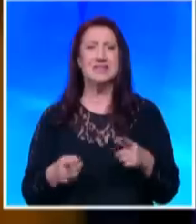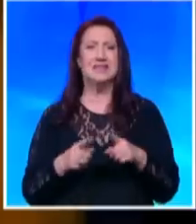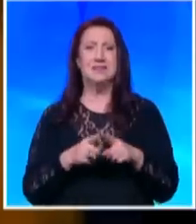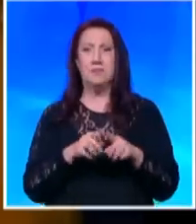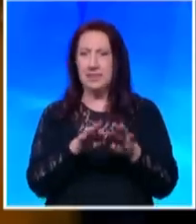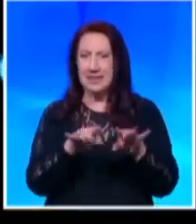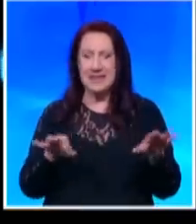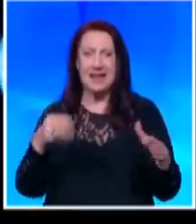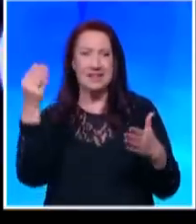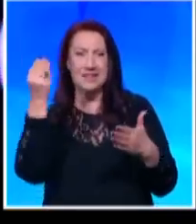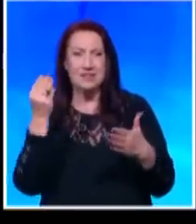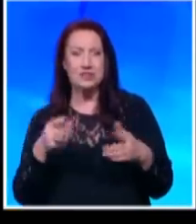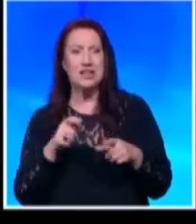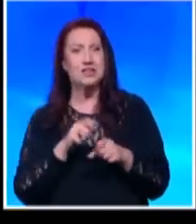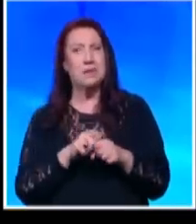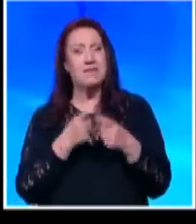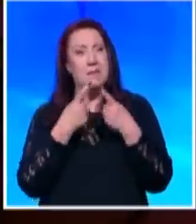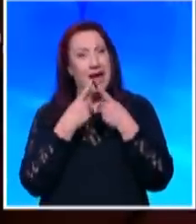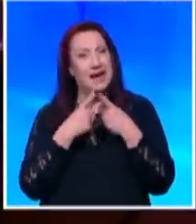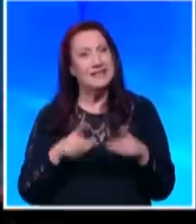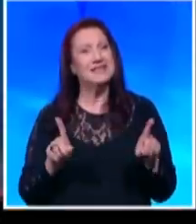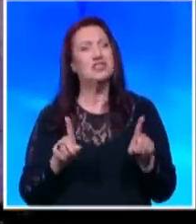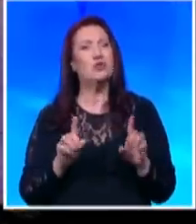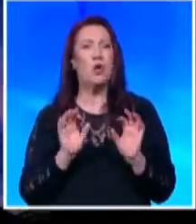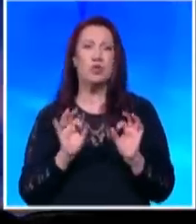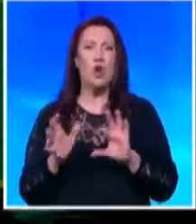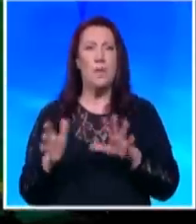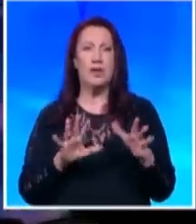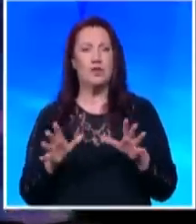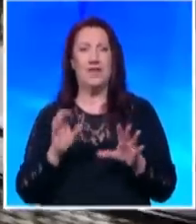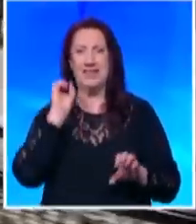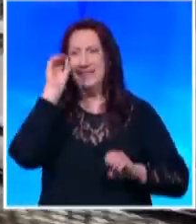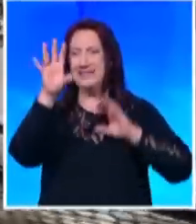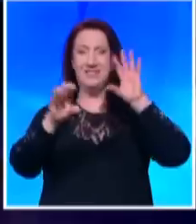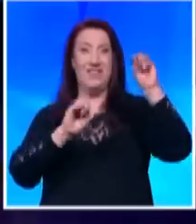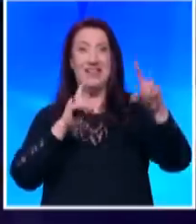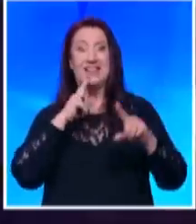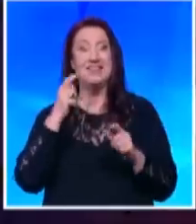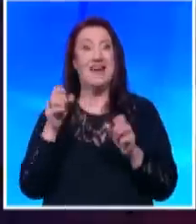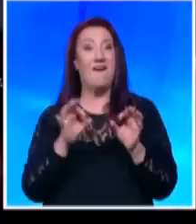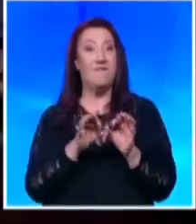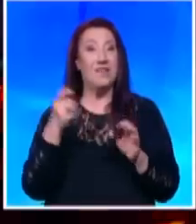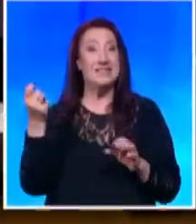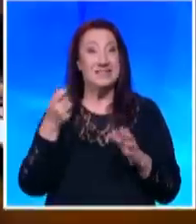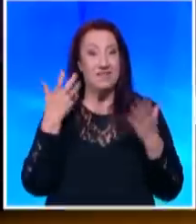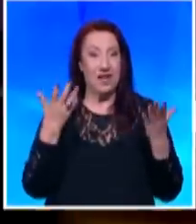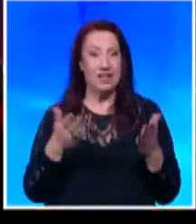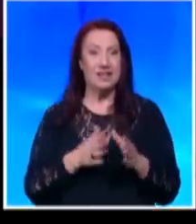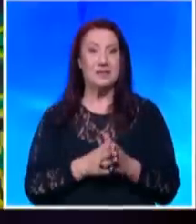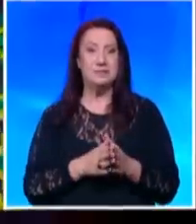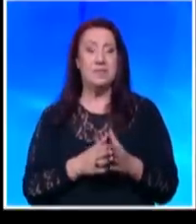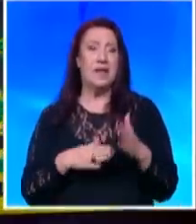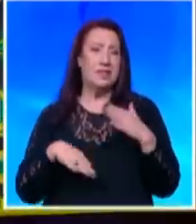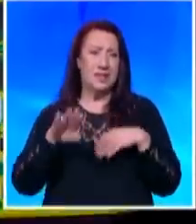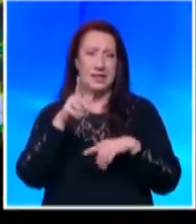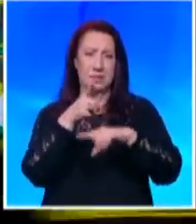нещо малко по-различно от традиционните светлинни фестивали. Вярвам, че всеки ще намери нещо за себе си. Над половин милион